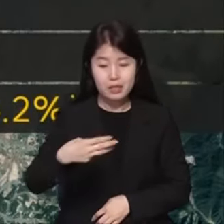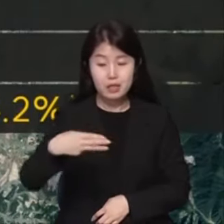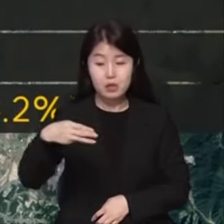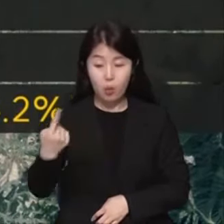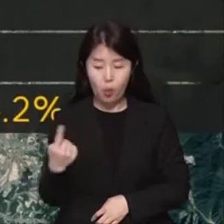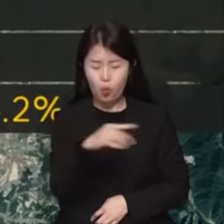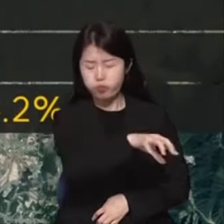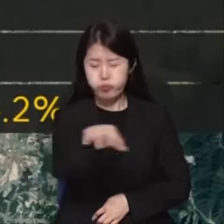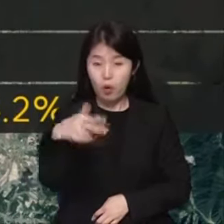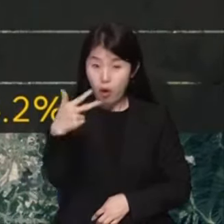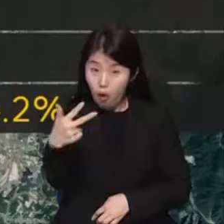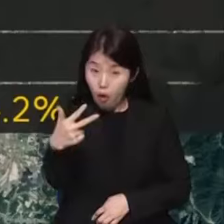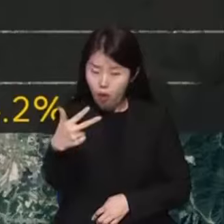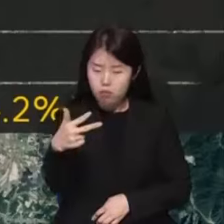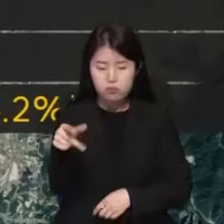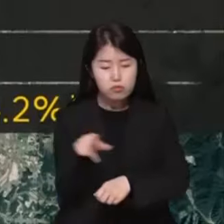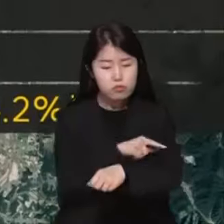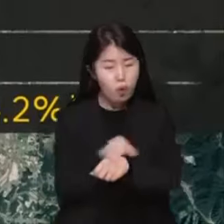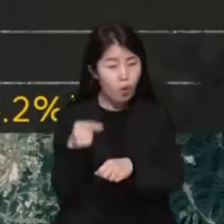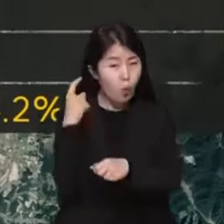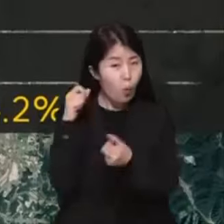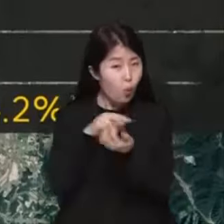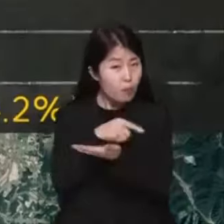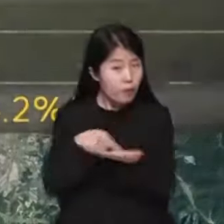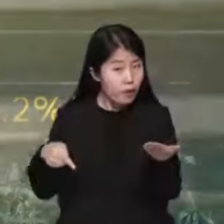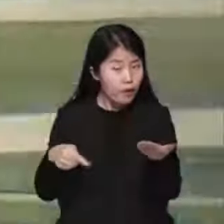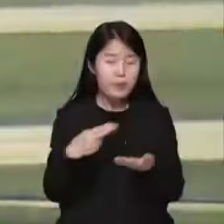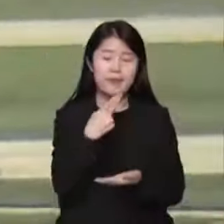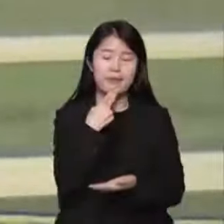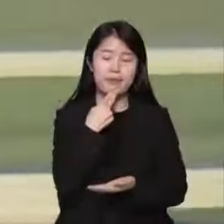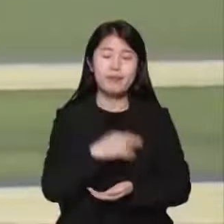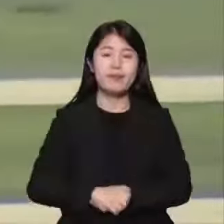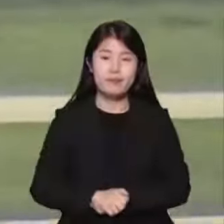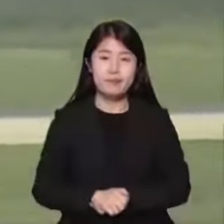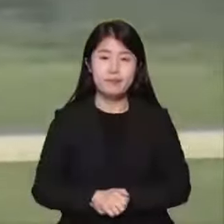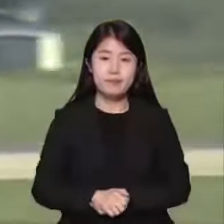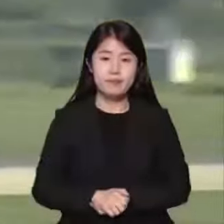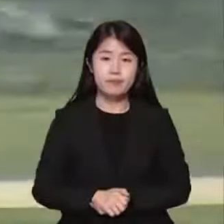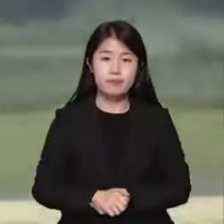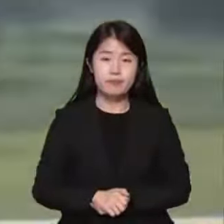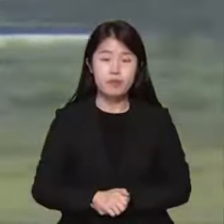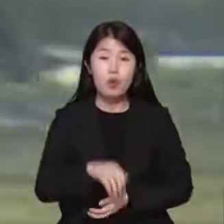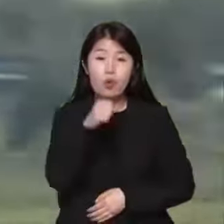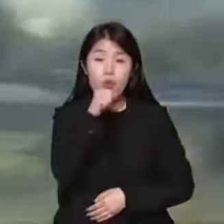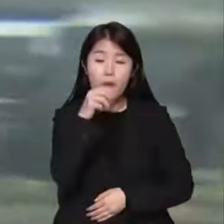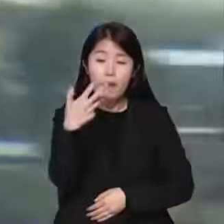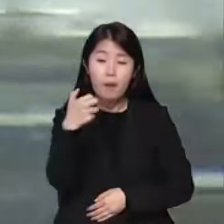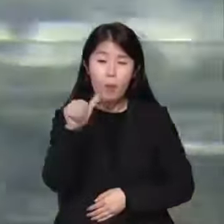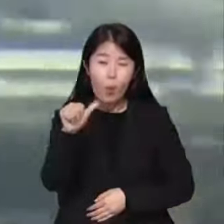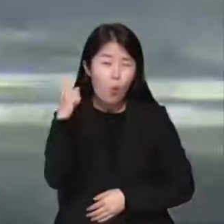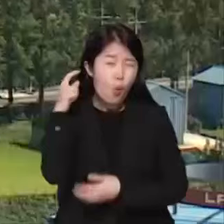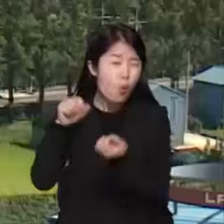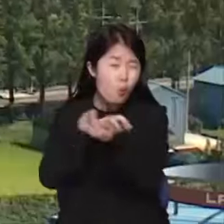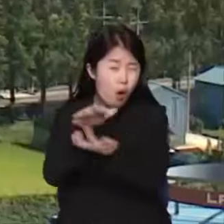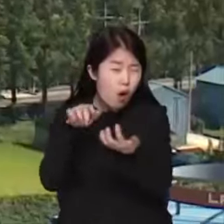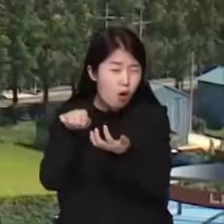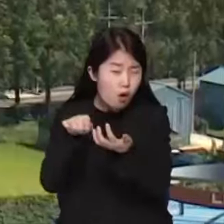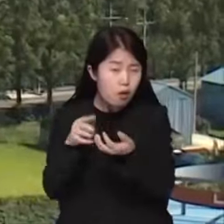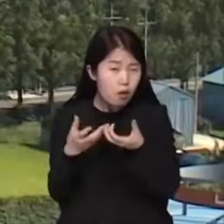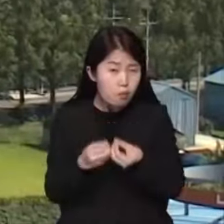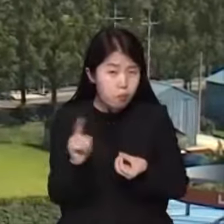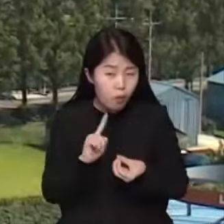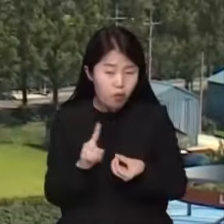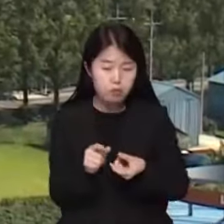7곳은 영향을 받지 않을 것으로 조사됐습니다. 소음도 85베클은 1m 떨어진